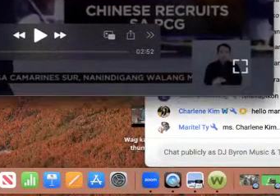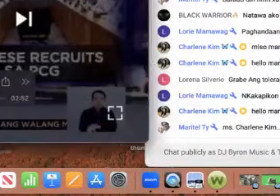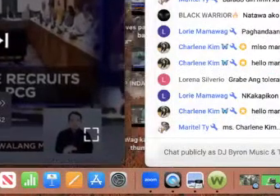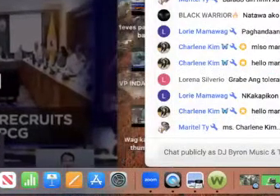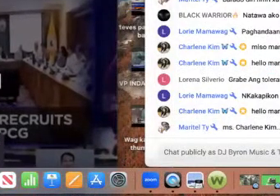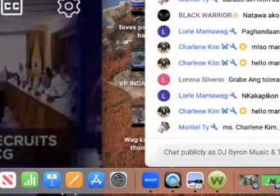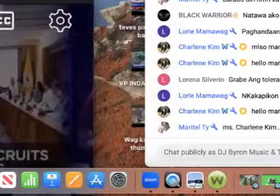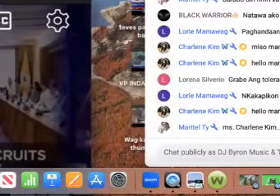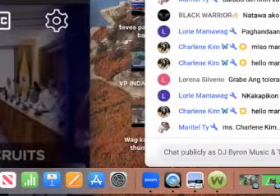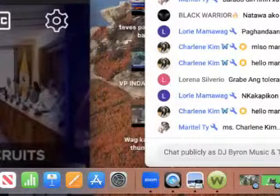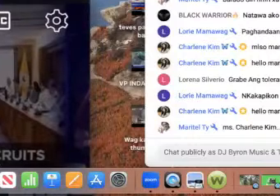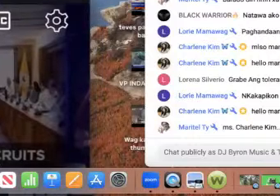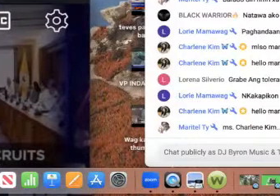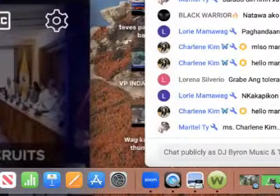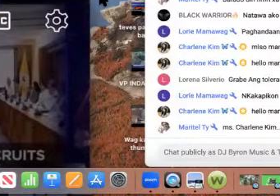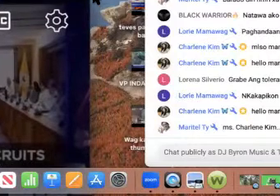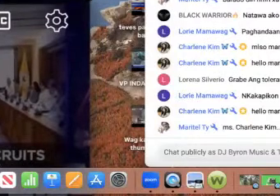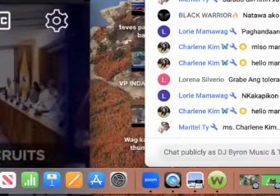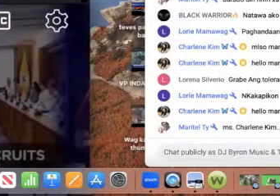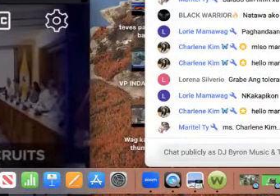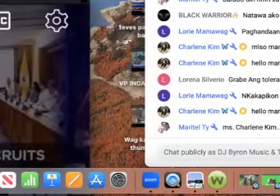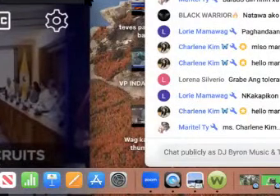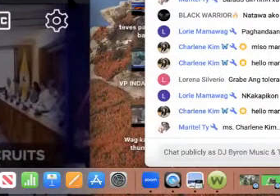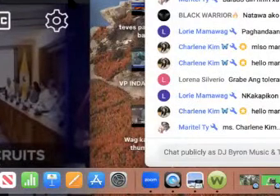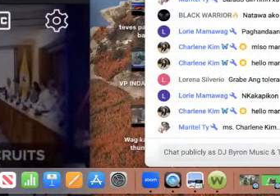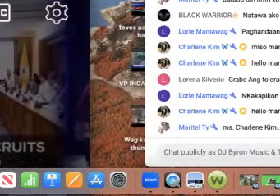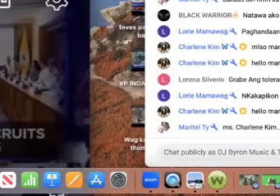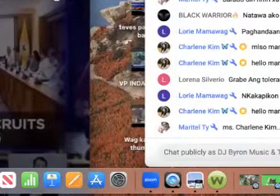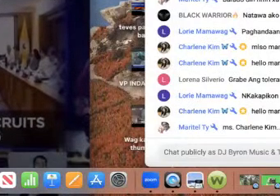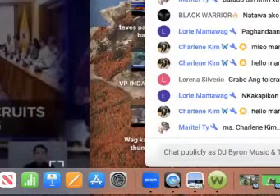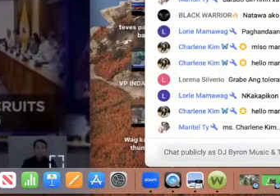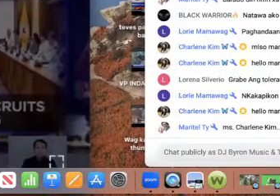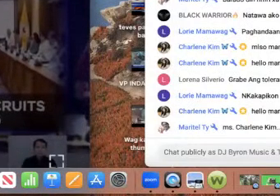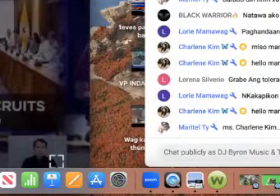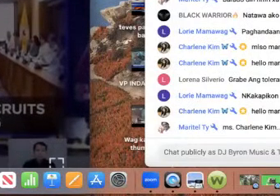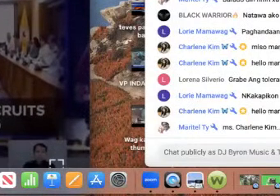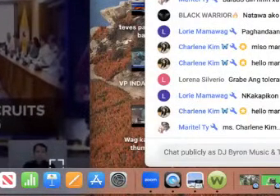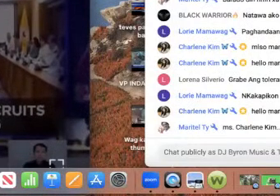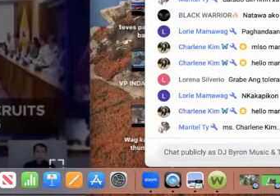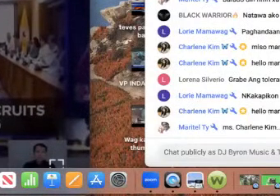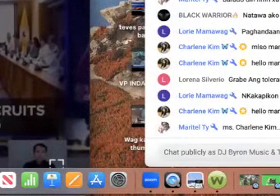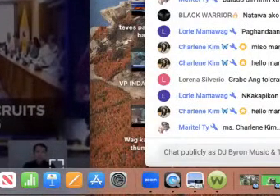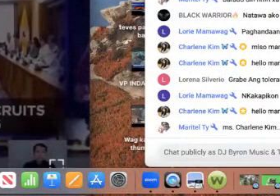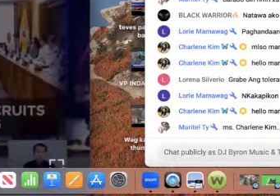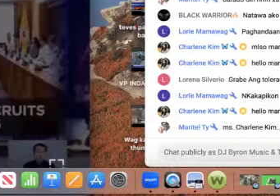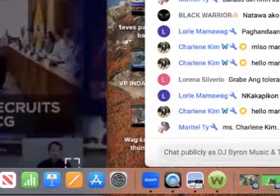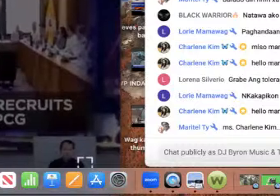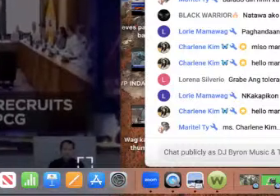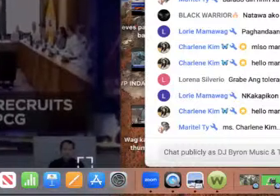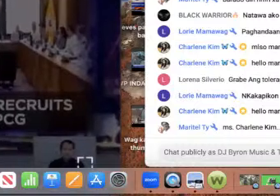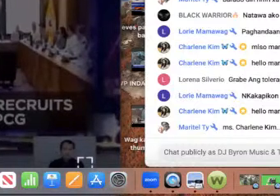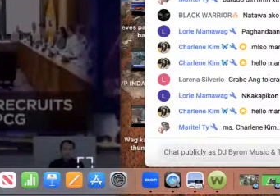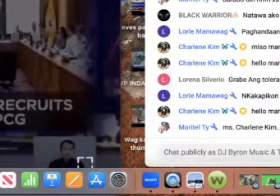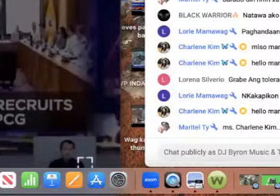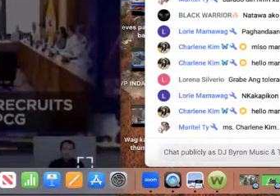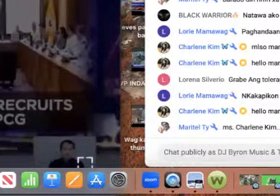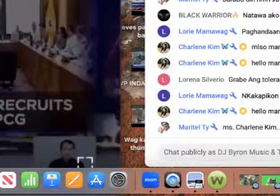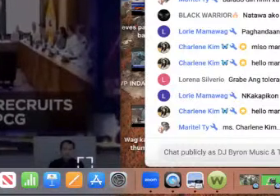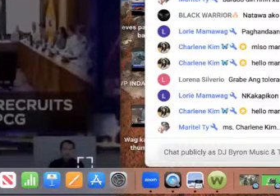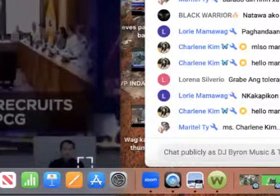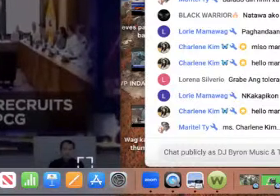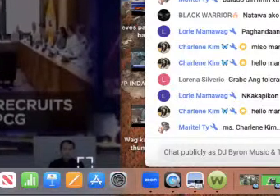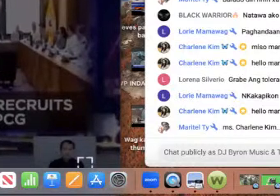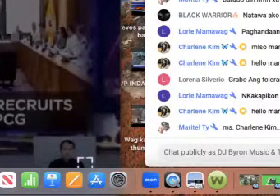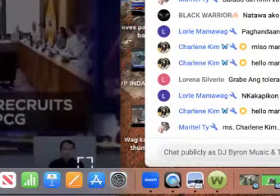na connected dito sa mga tanong nitong Bloomberg reporter. Okay? Guys, huwag niyo po sanang